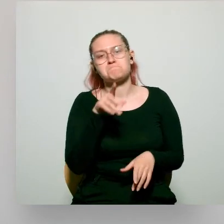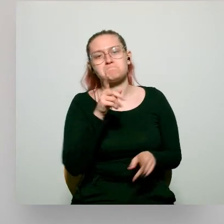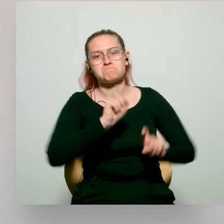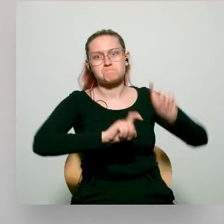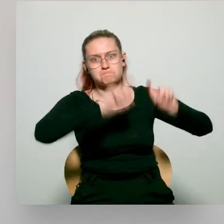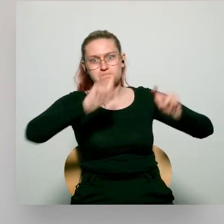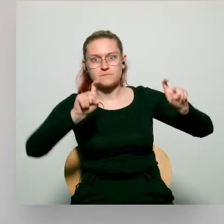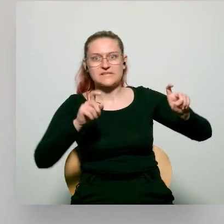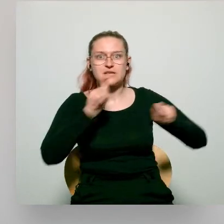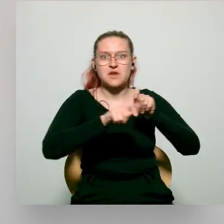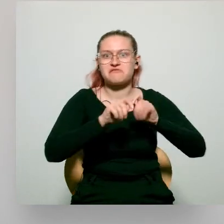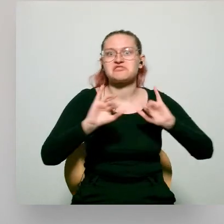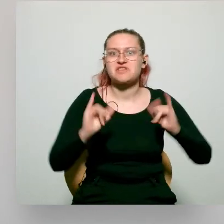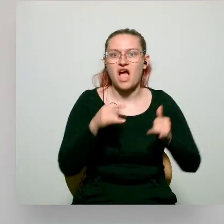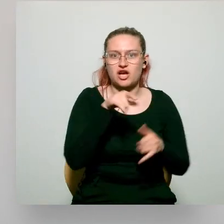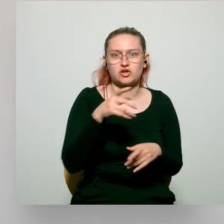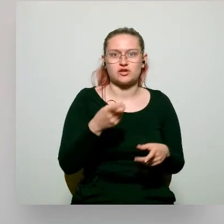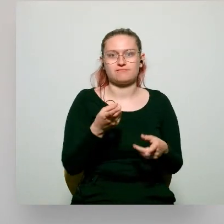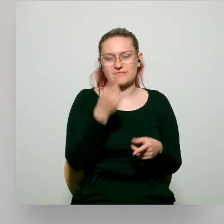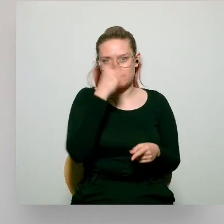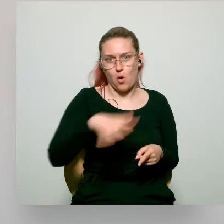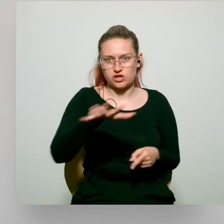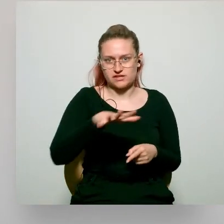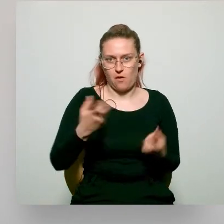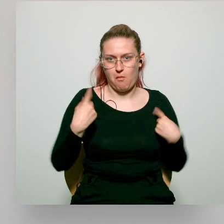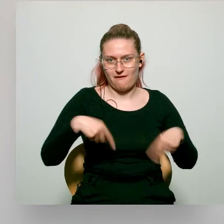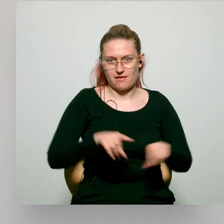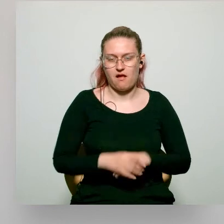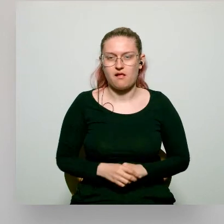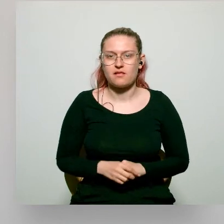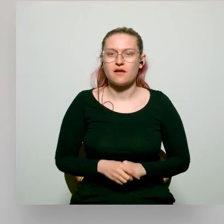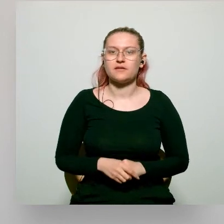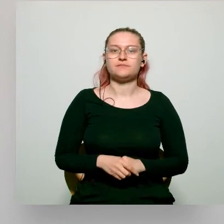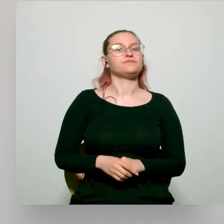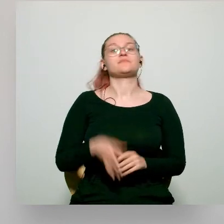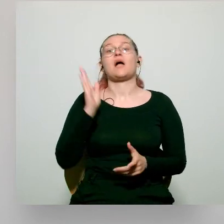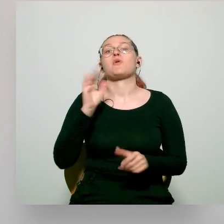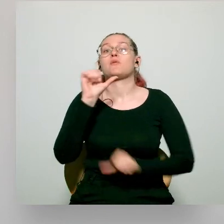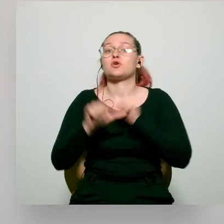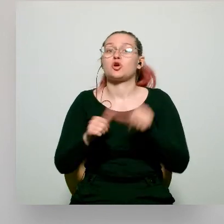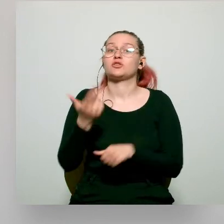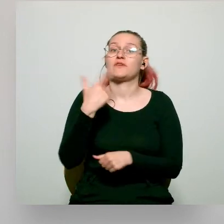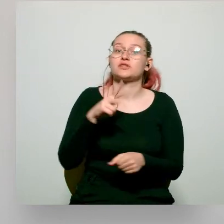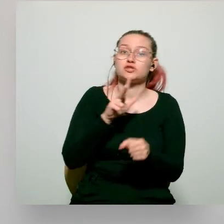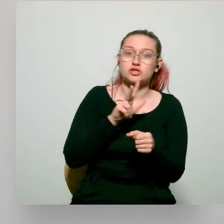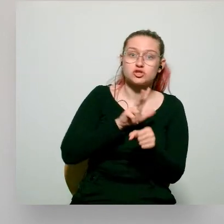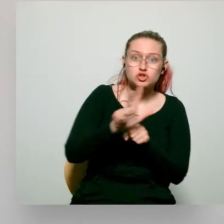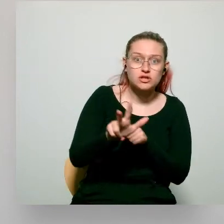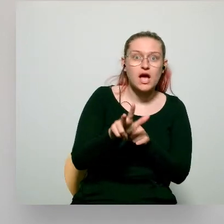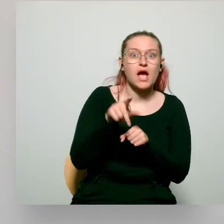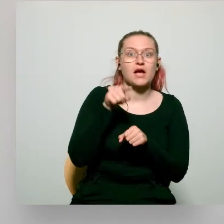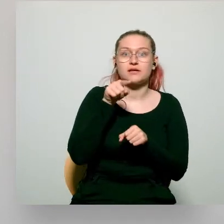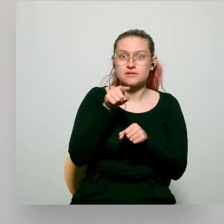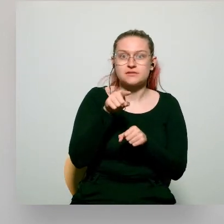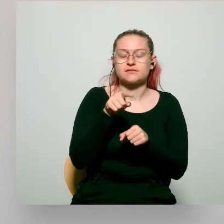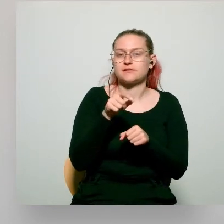i osiągnęliśmy dużych zmian, które już były widoczne w latach 2013-2014 roku i dzisiaj już są po prostu